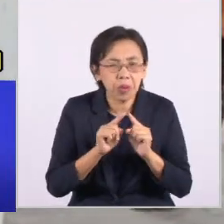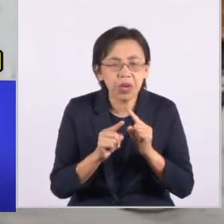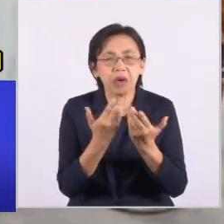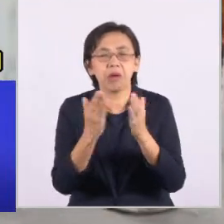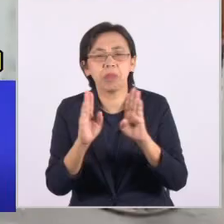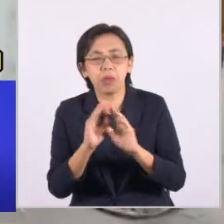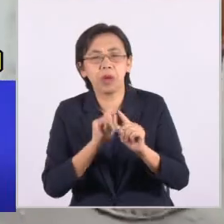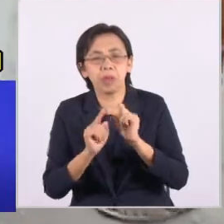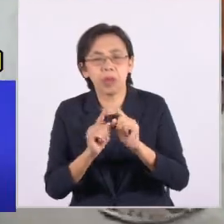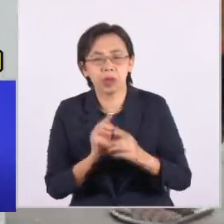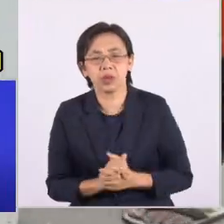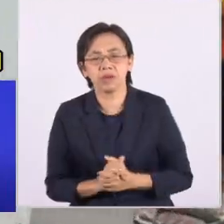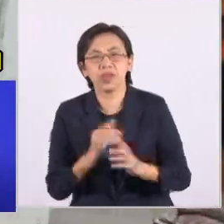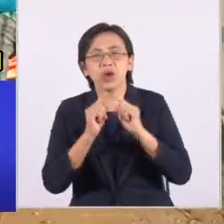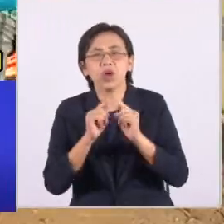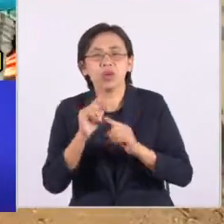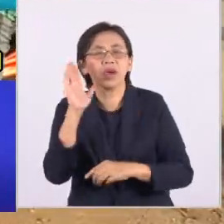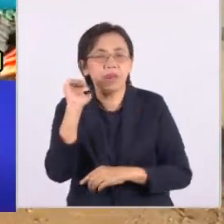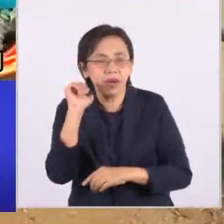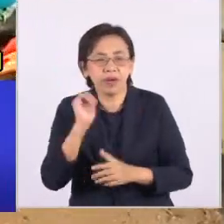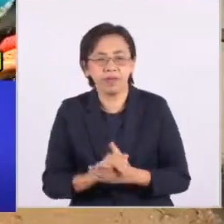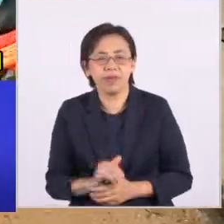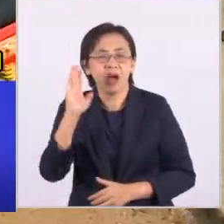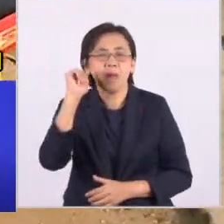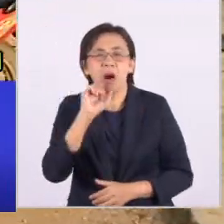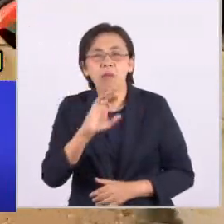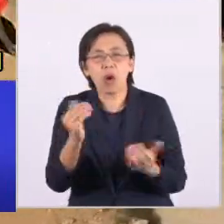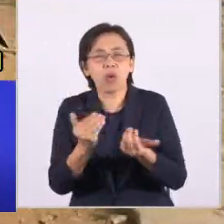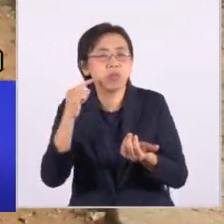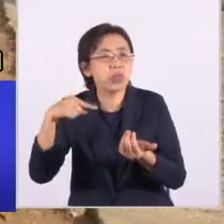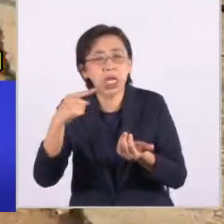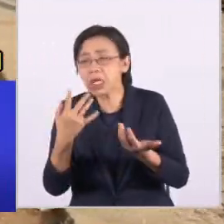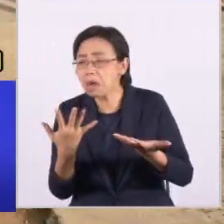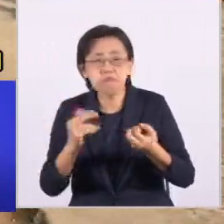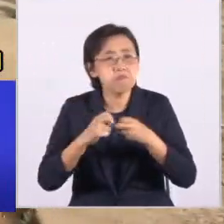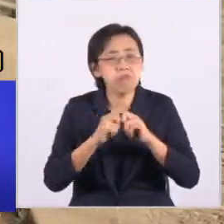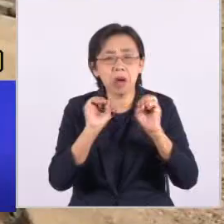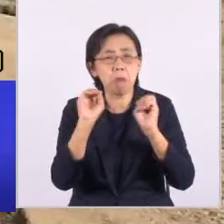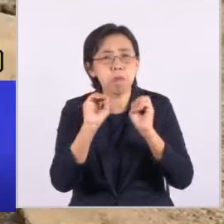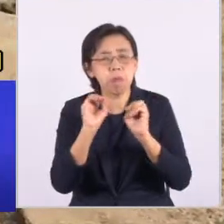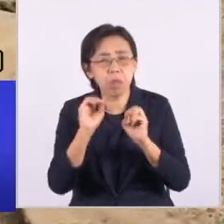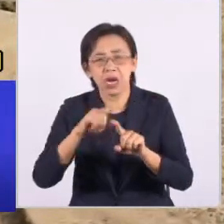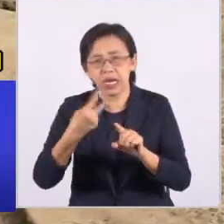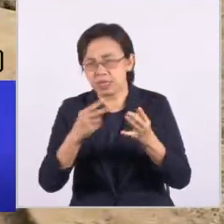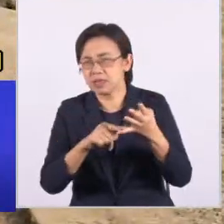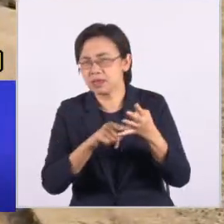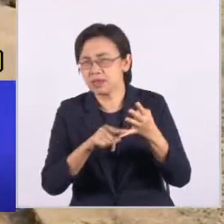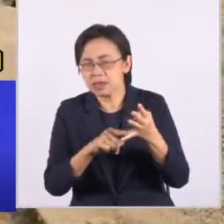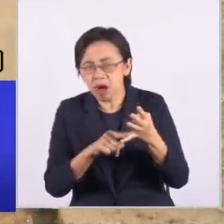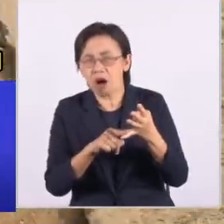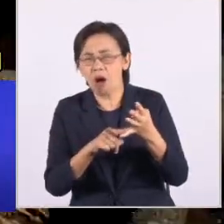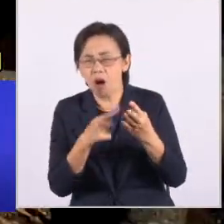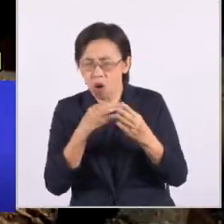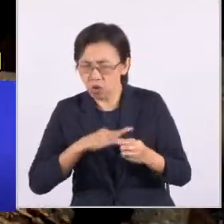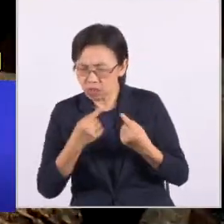ของน้องหน่อยนะคะก็ไปเจอกับคุณพ่อบอกปกติเนี่ยลูกสาวไม่มีอาการอะไรแบบนี้นะแต่ปลายกุมภาที่ผ่านมาเนี่ยเพิ่งจะเริ่มแปลก